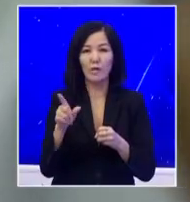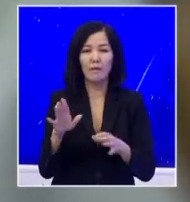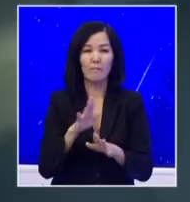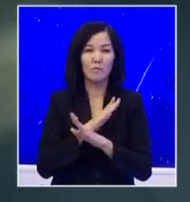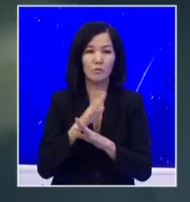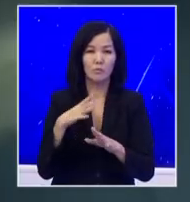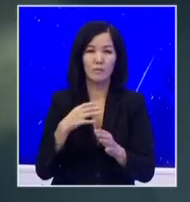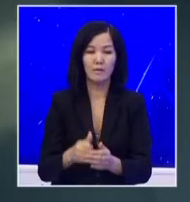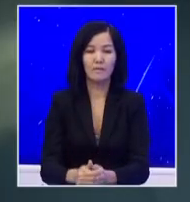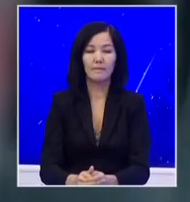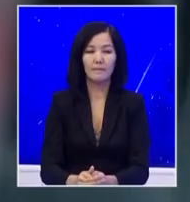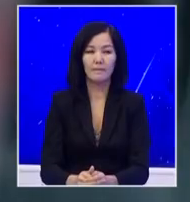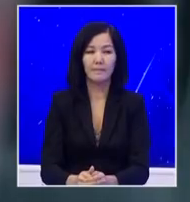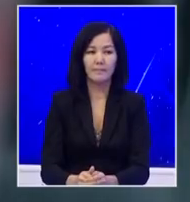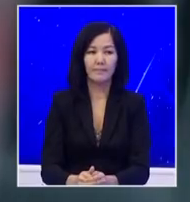жұмды.